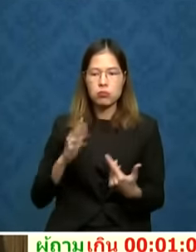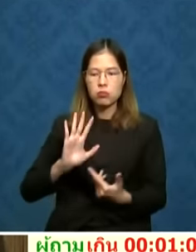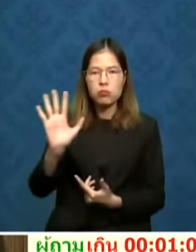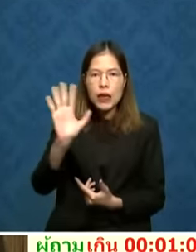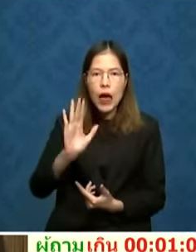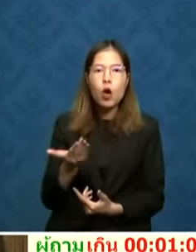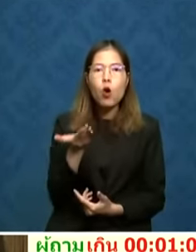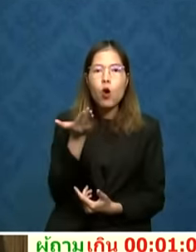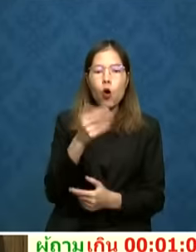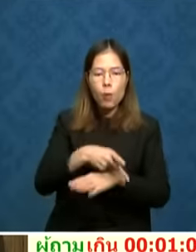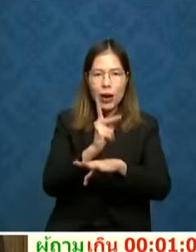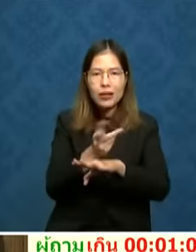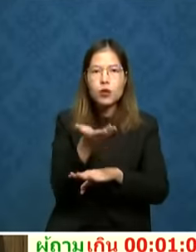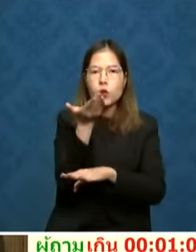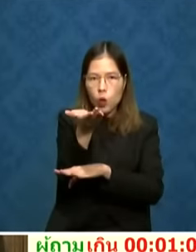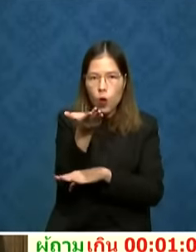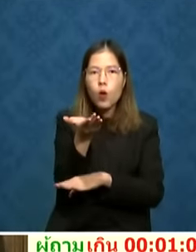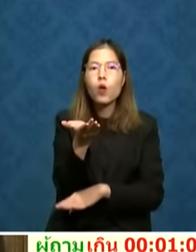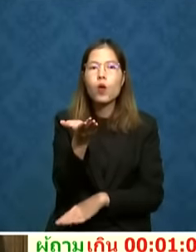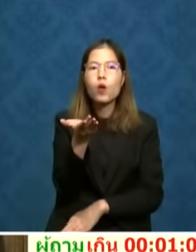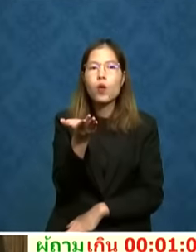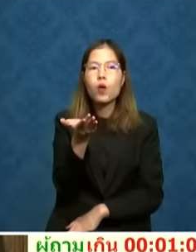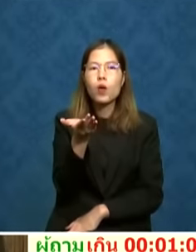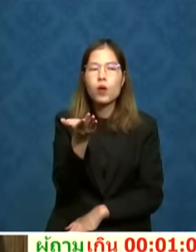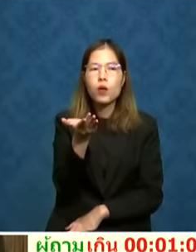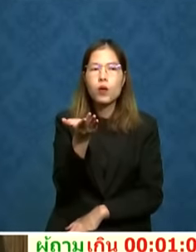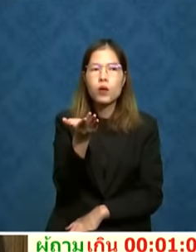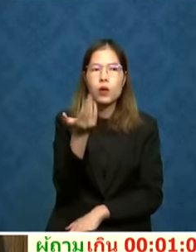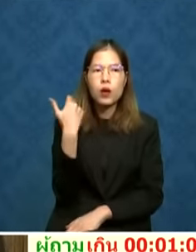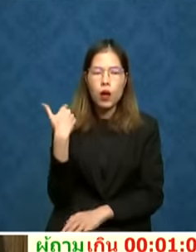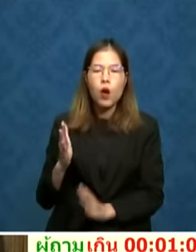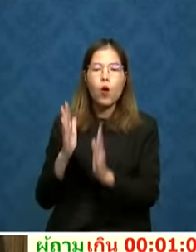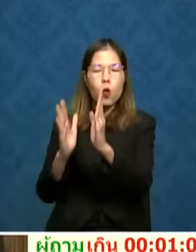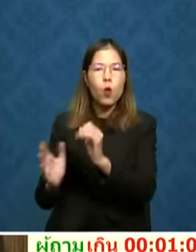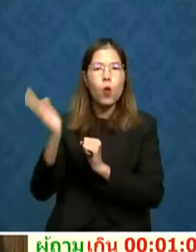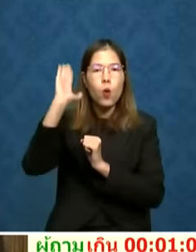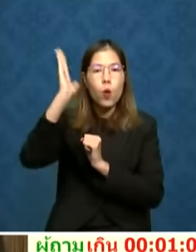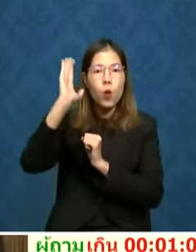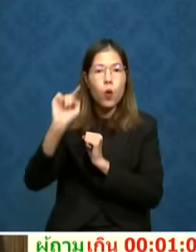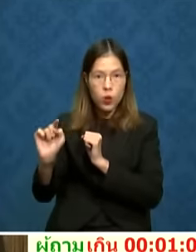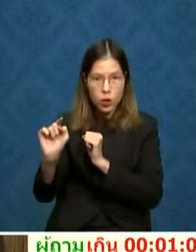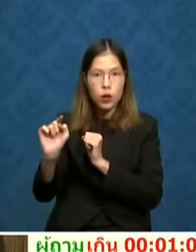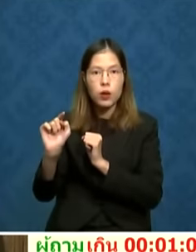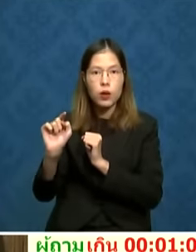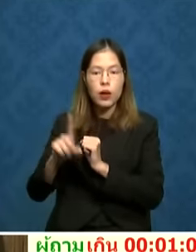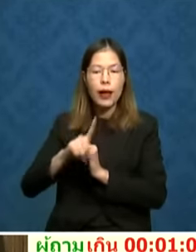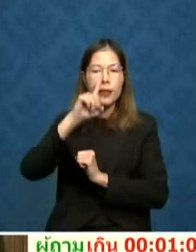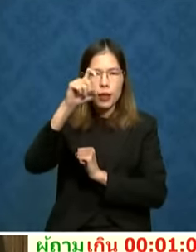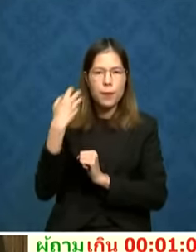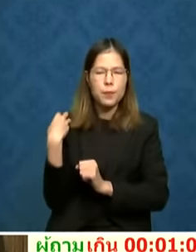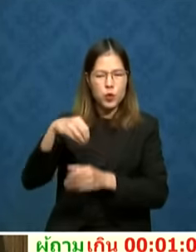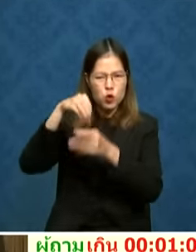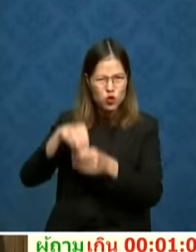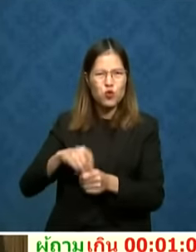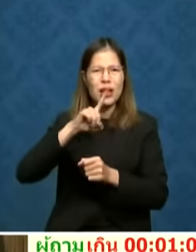อัี้ขอลอง ธพระทาน ขอใหวทยชัยด้นะคะขอให้ผู้อะพี่ปลายพู่ตั้งกคธถาม้อยู่ใน